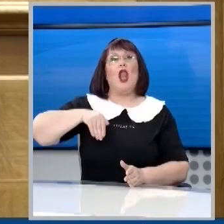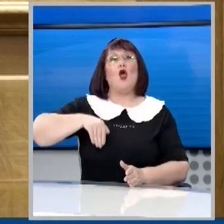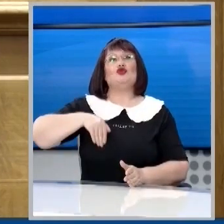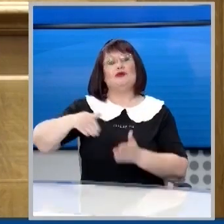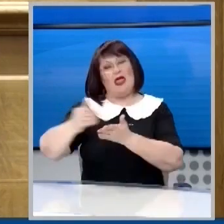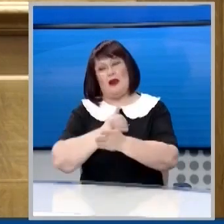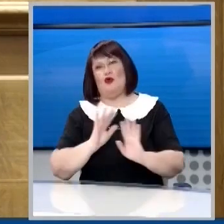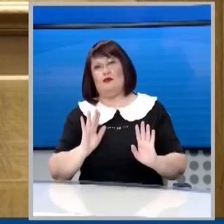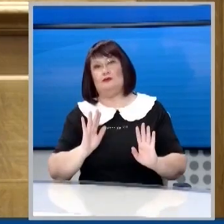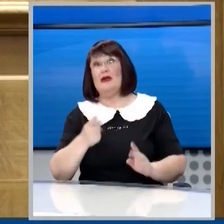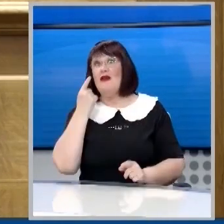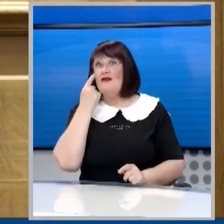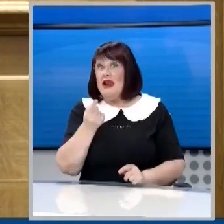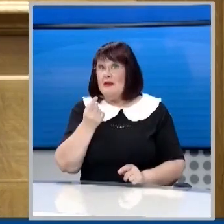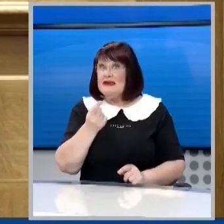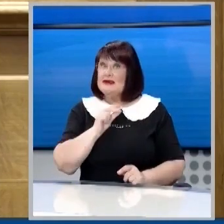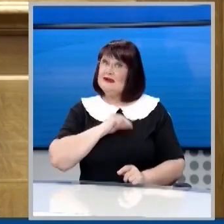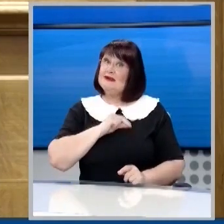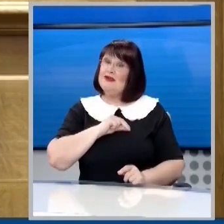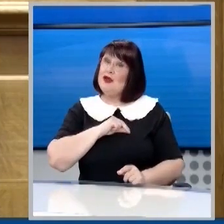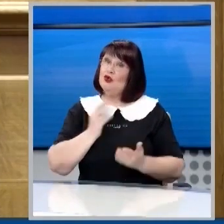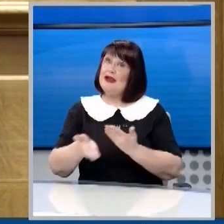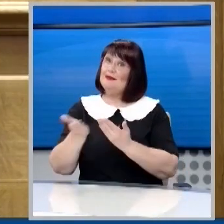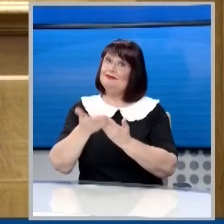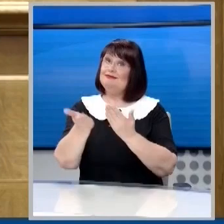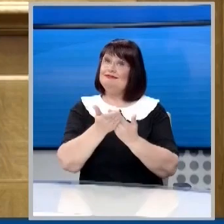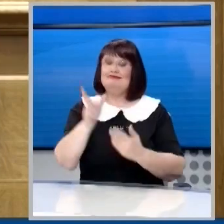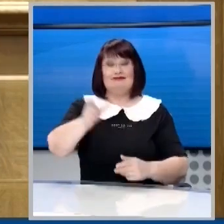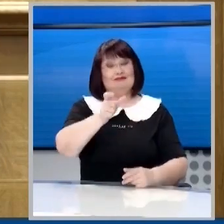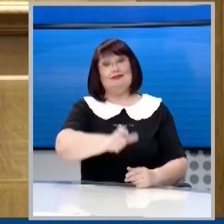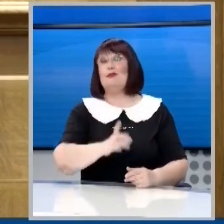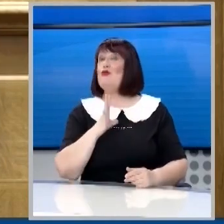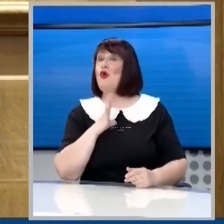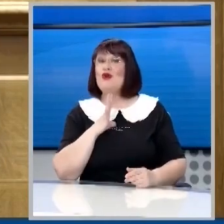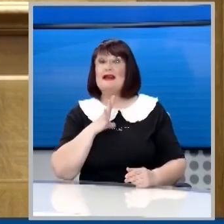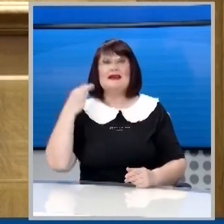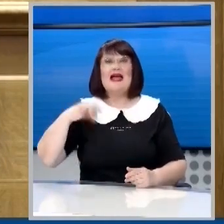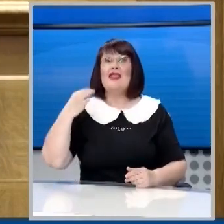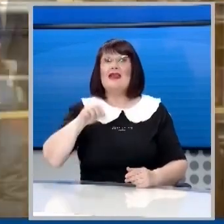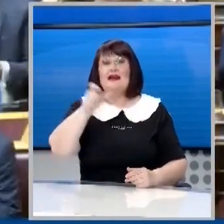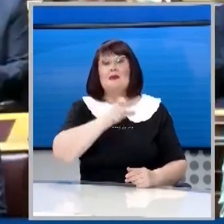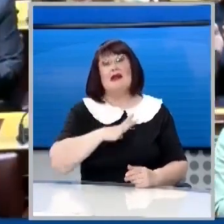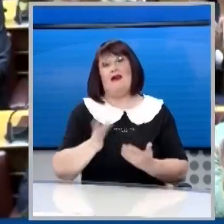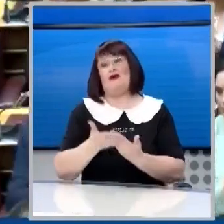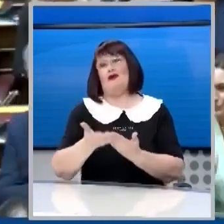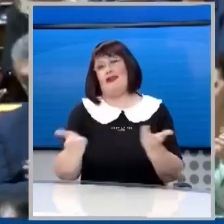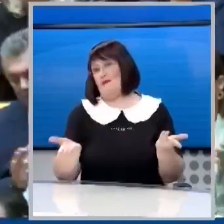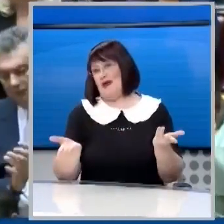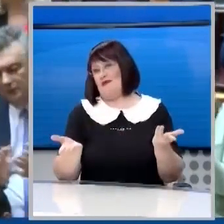ποια συμφέροντα υπηρετούμε εμείς, υπηρετούμε τα συμφέροντα των πολιτών και ειδικά των πιο ευάλωτων συμπολιτών μας.